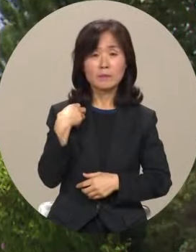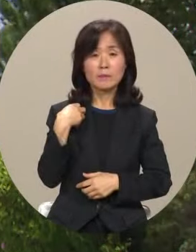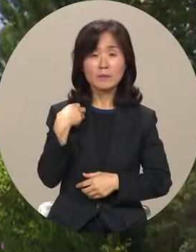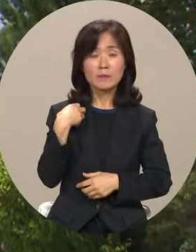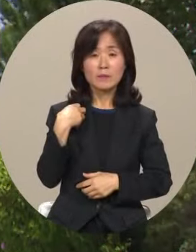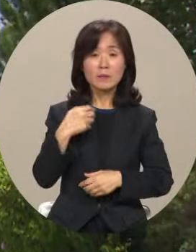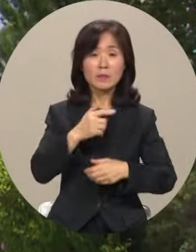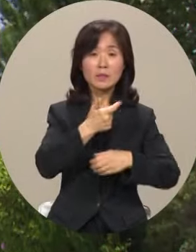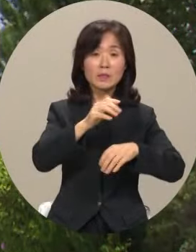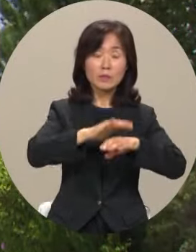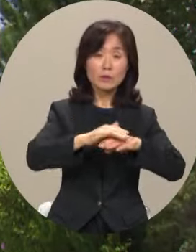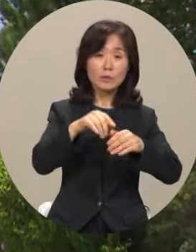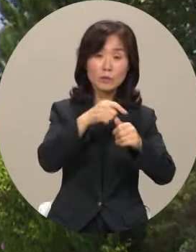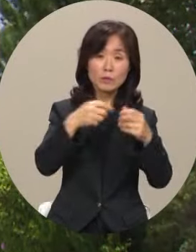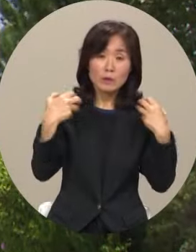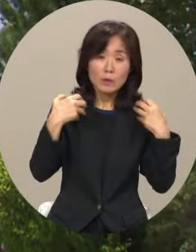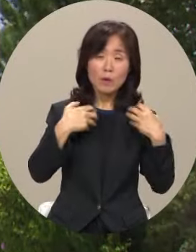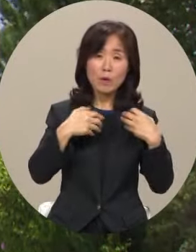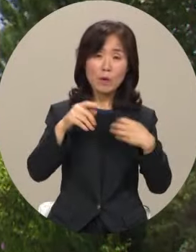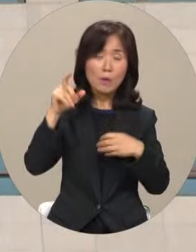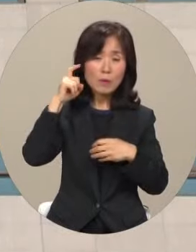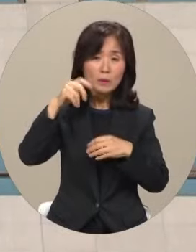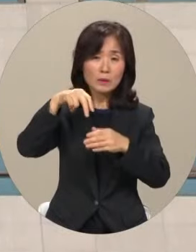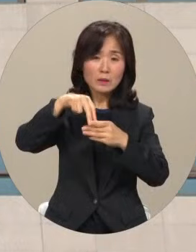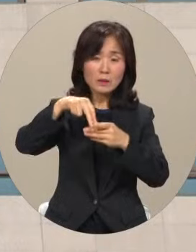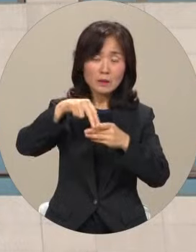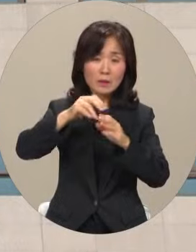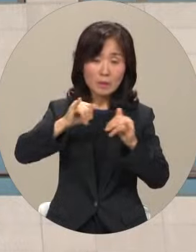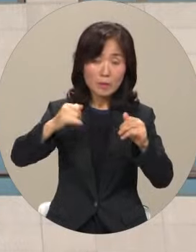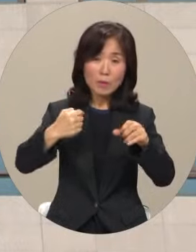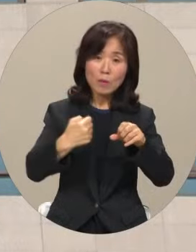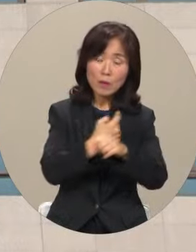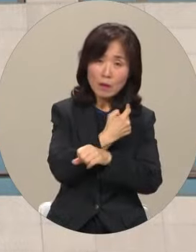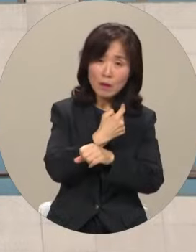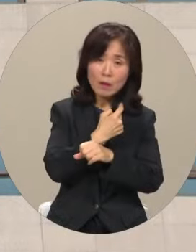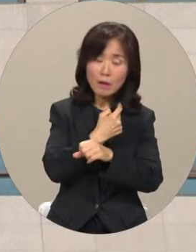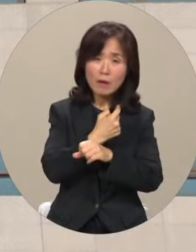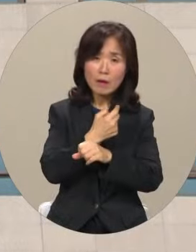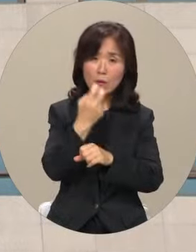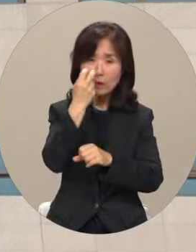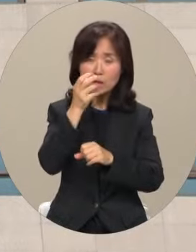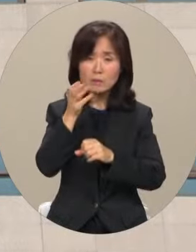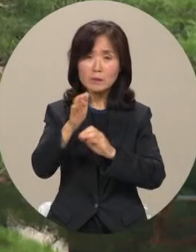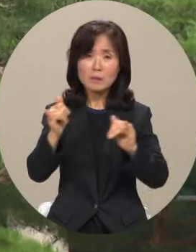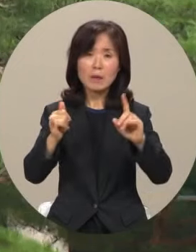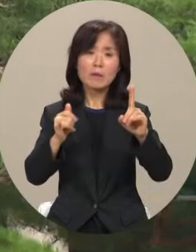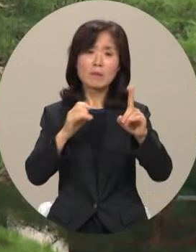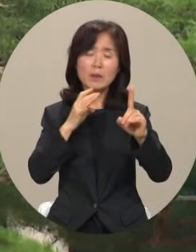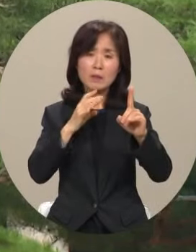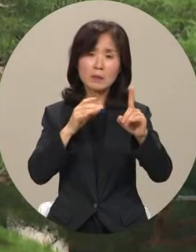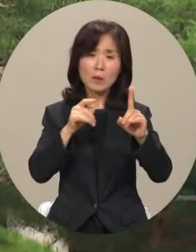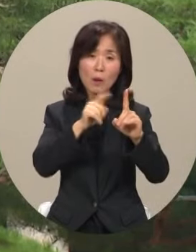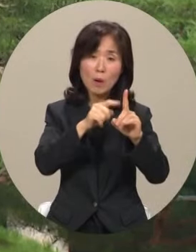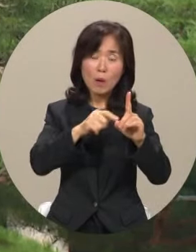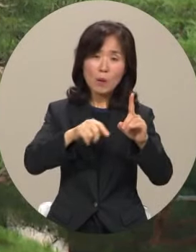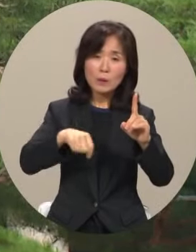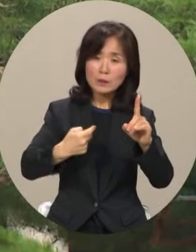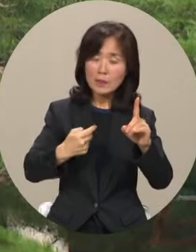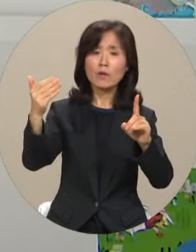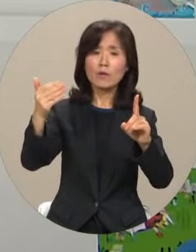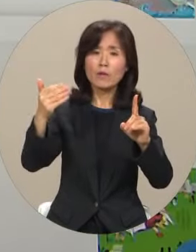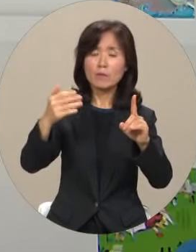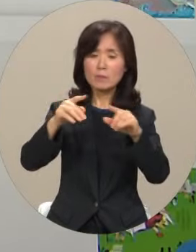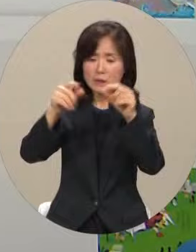특히 대전 교육청은 콜센터 일력을 제외한 관리 전문인력이 네명에 불과해 1인당 약 3만 9,000 대를 관리해야